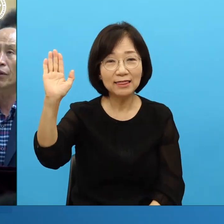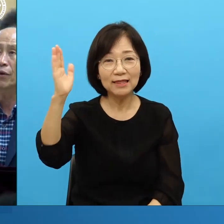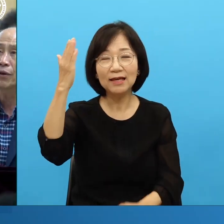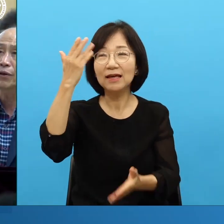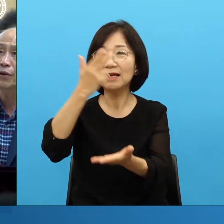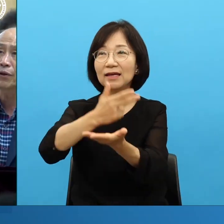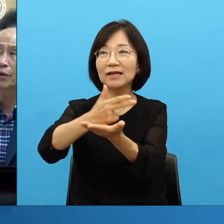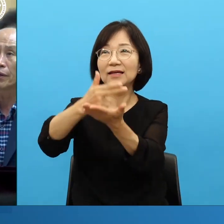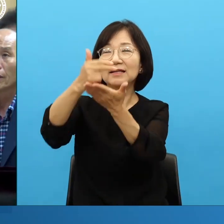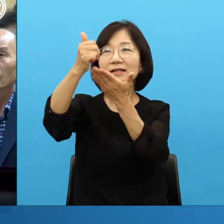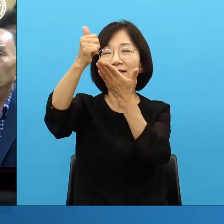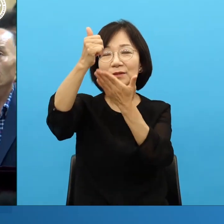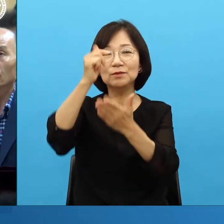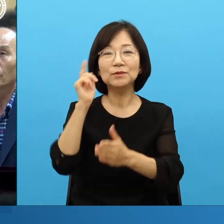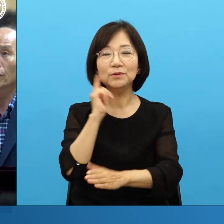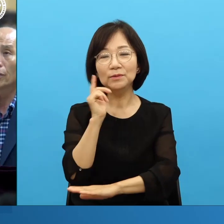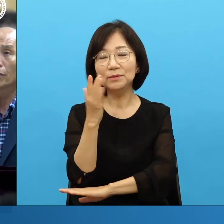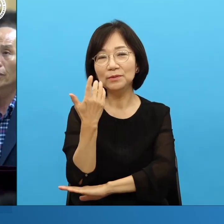보겠네.